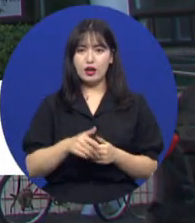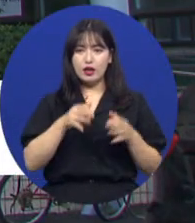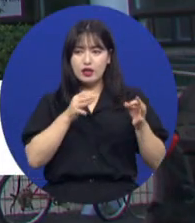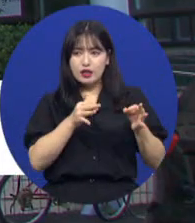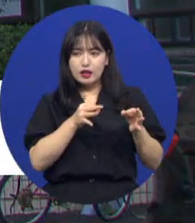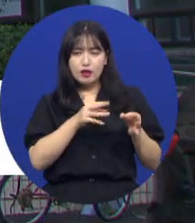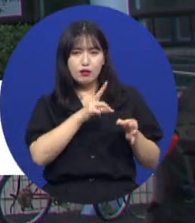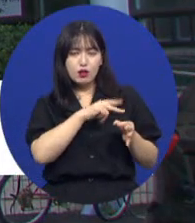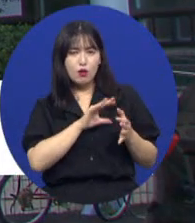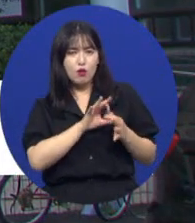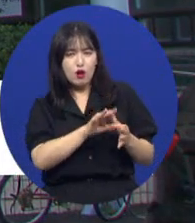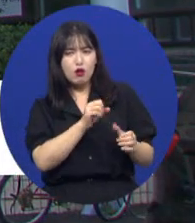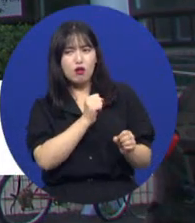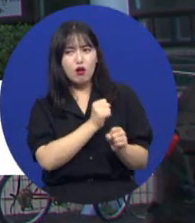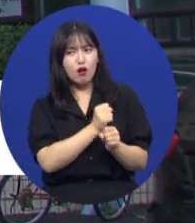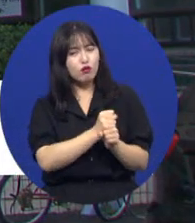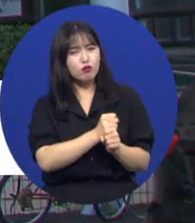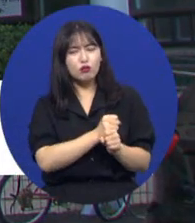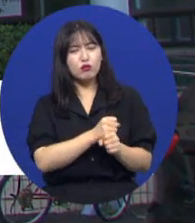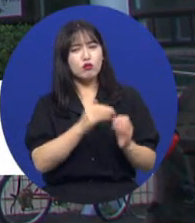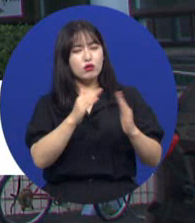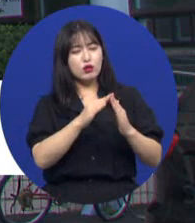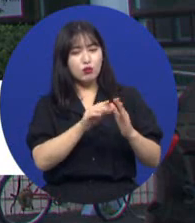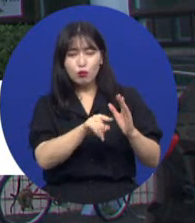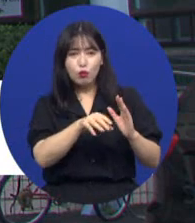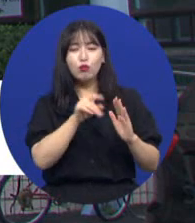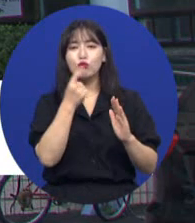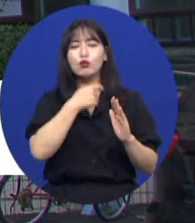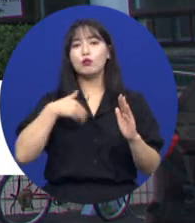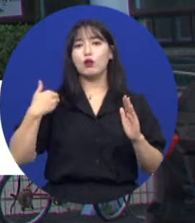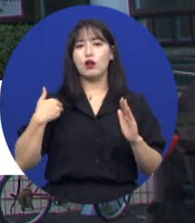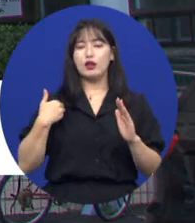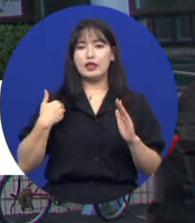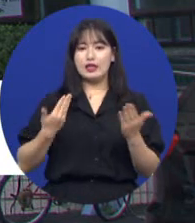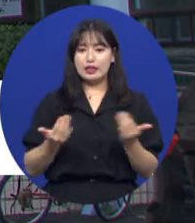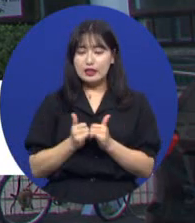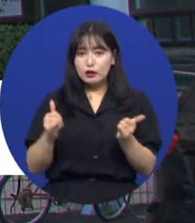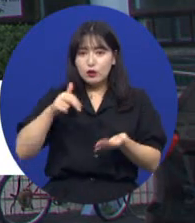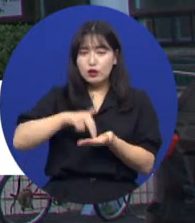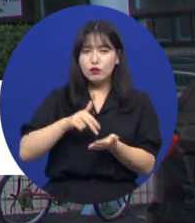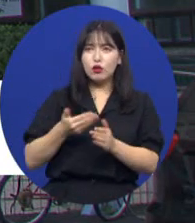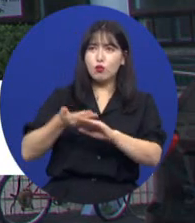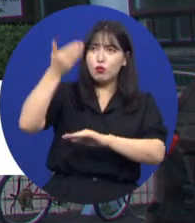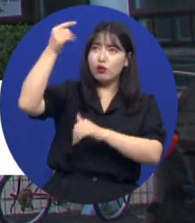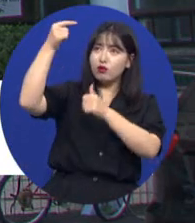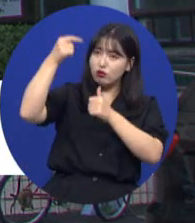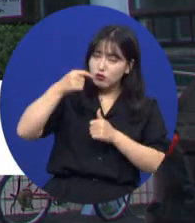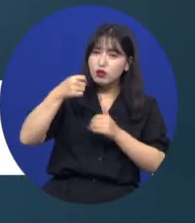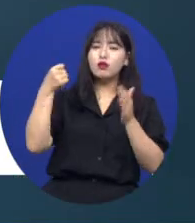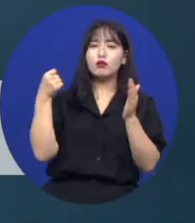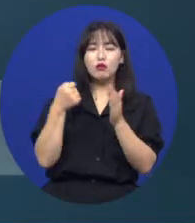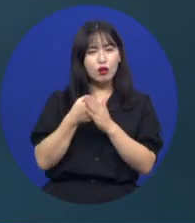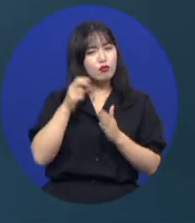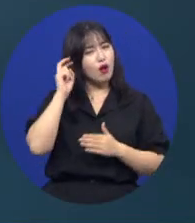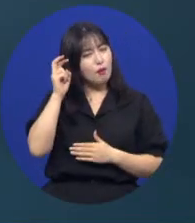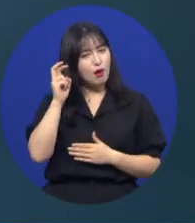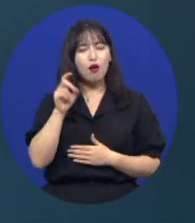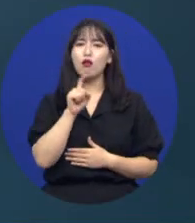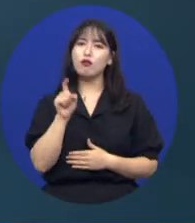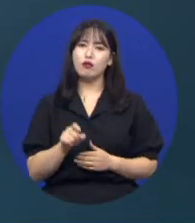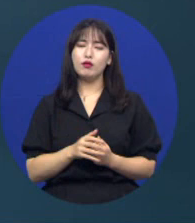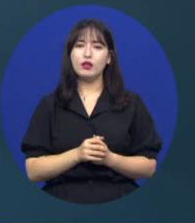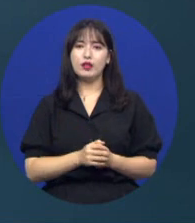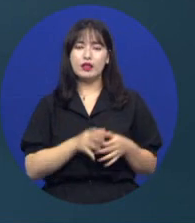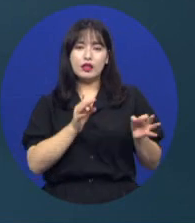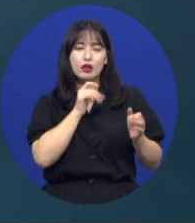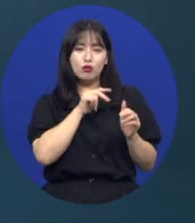0개 협신 찍어야 시 지춘희 1 샤크 2 국내 지식인 하향 건지 뒤 미연 후보자는